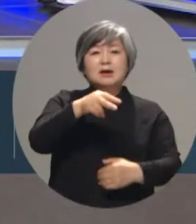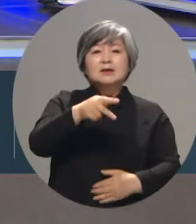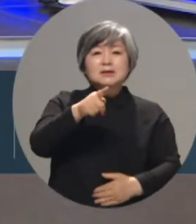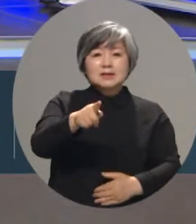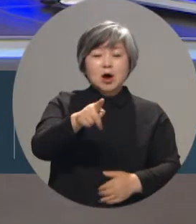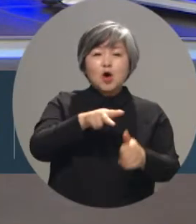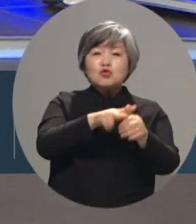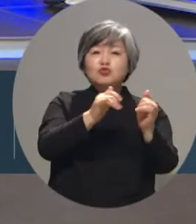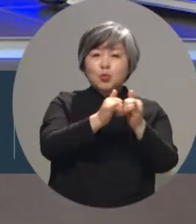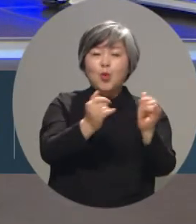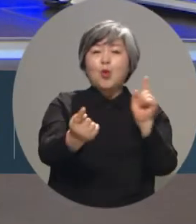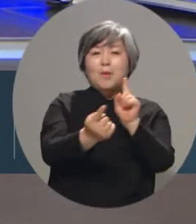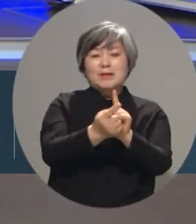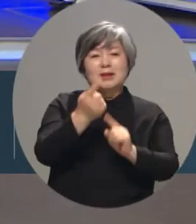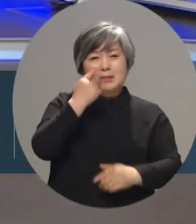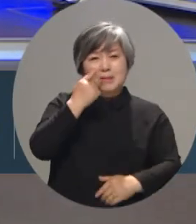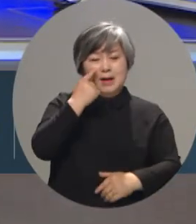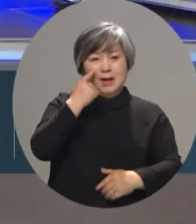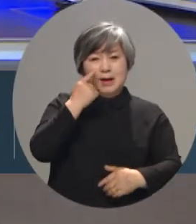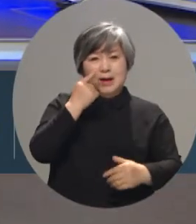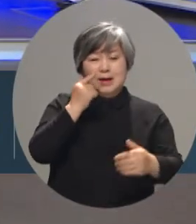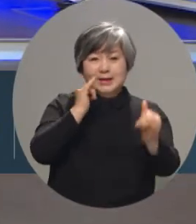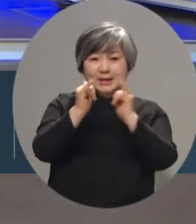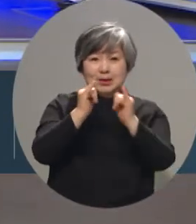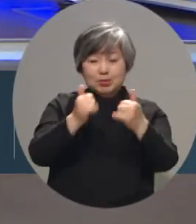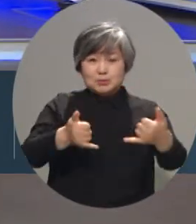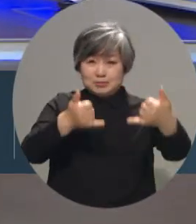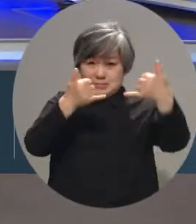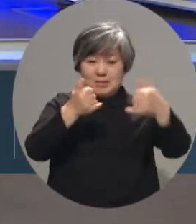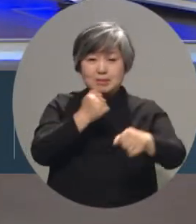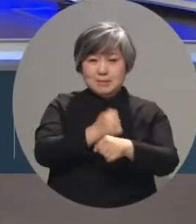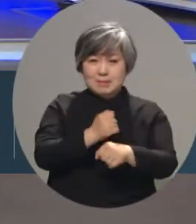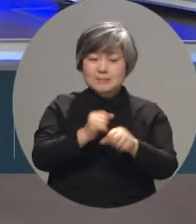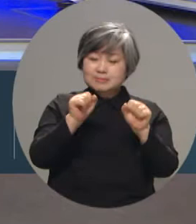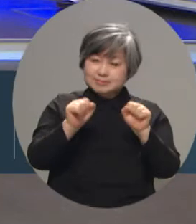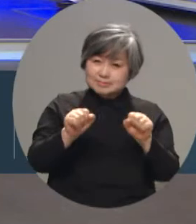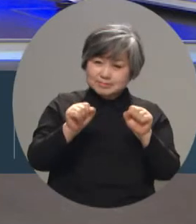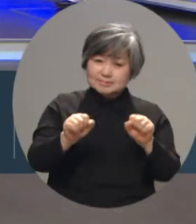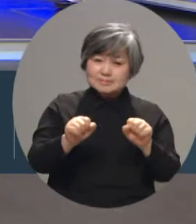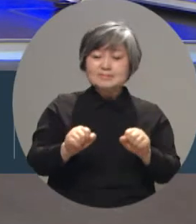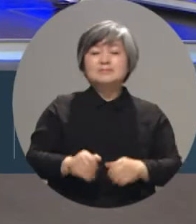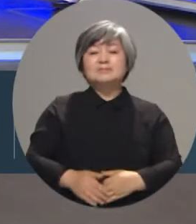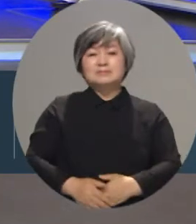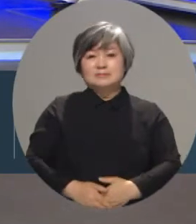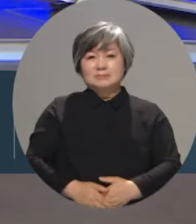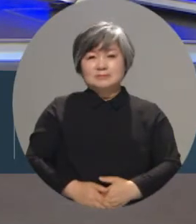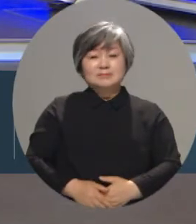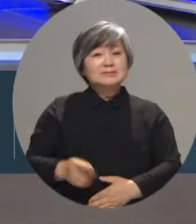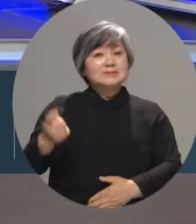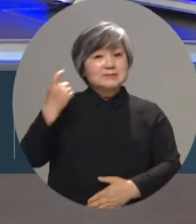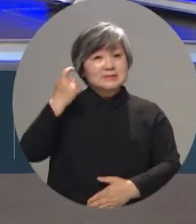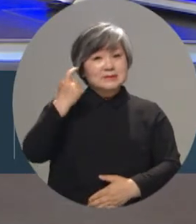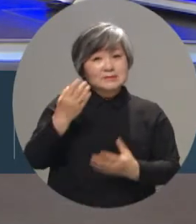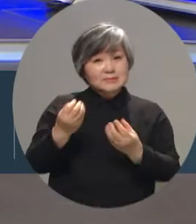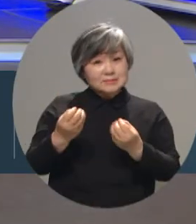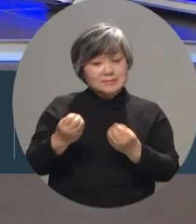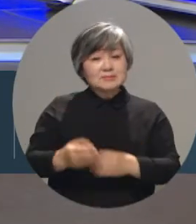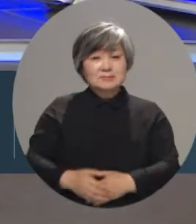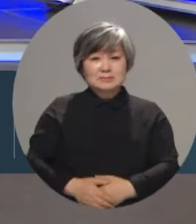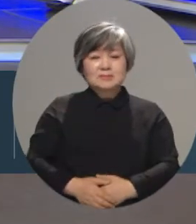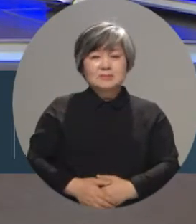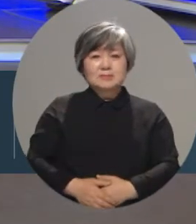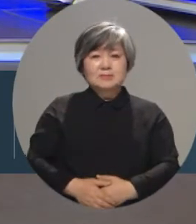후보 먼저 만나보도록 하겠습니다. 연결돼 있는데요. 후보님 안녕하십니까? 네, 안녕하세요. 네, 들리시죠? 네. 네.